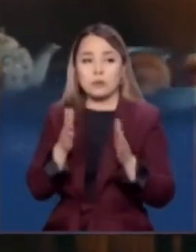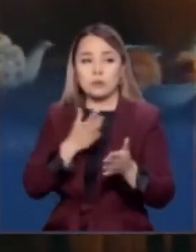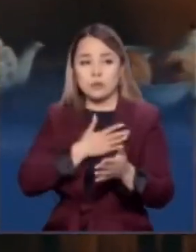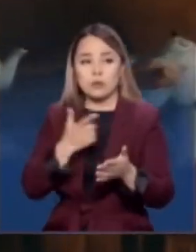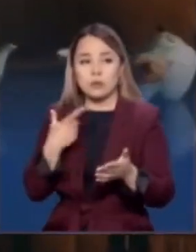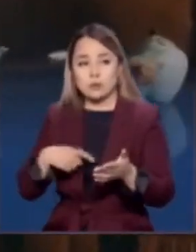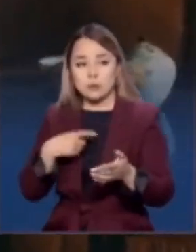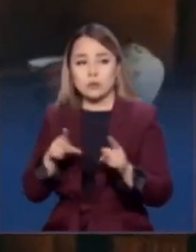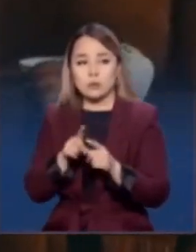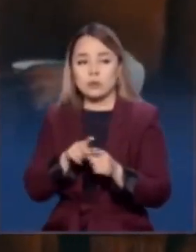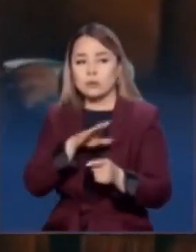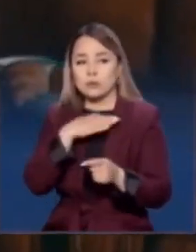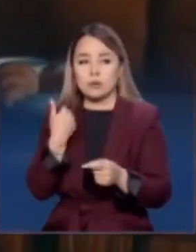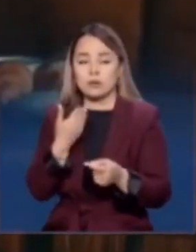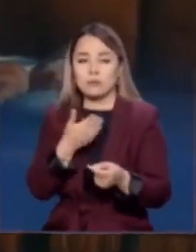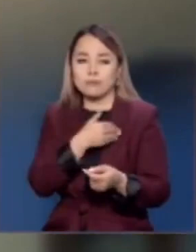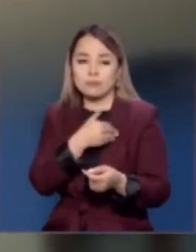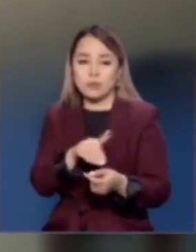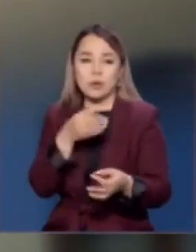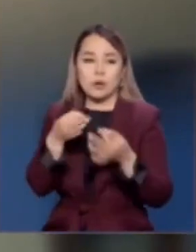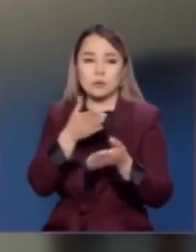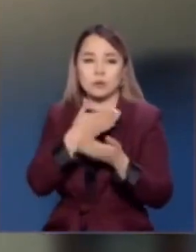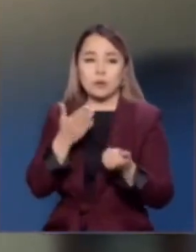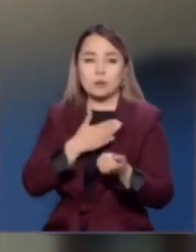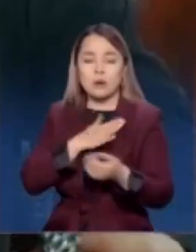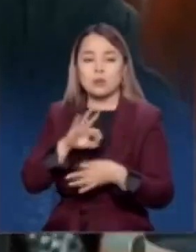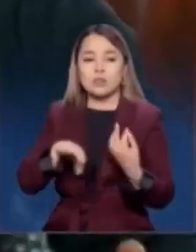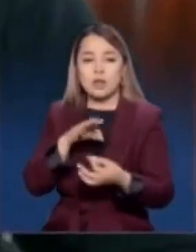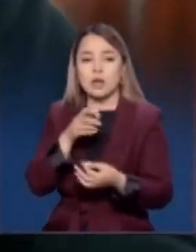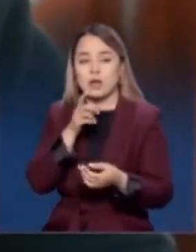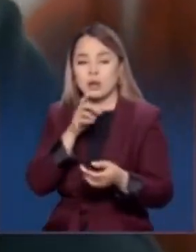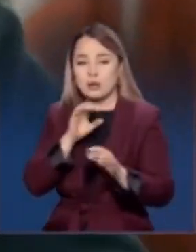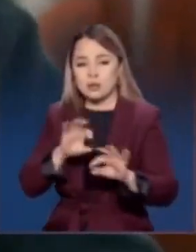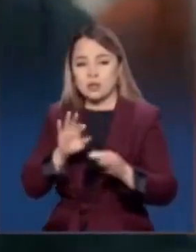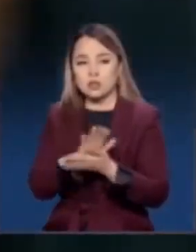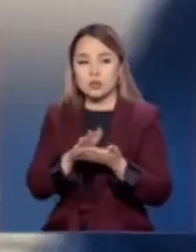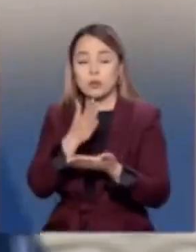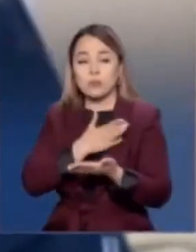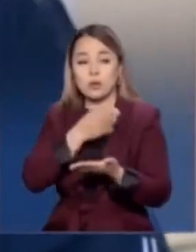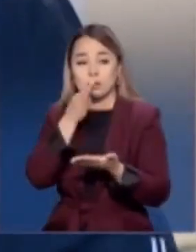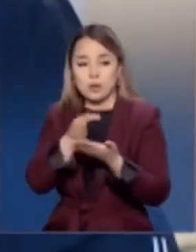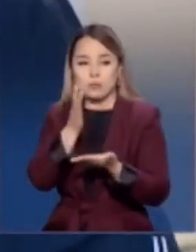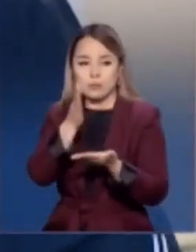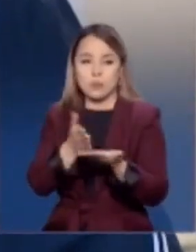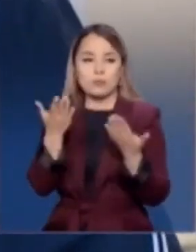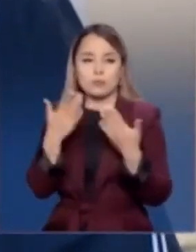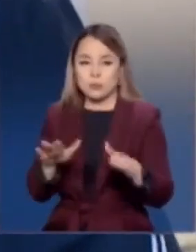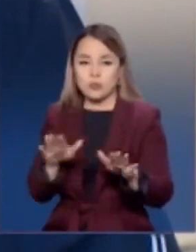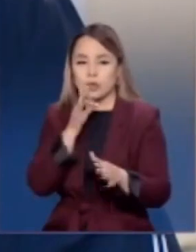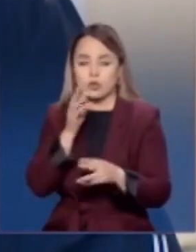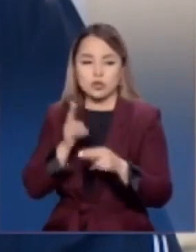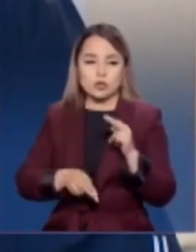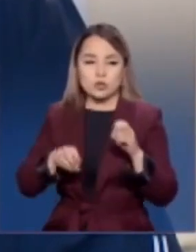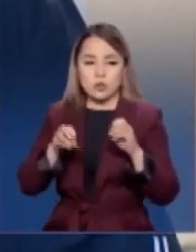өзім сөйлеуден қалдым. Ол айтты, маған артық әңгіме айтпа, менің айтқаным болады деді. Жылына